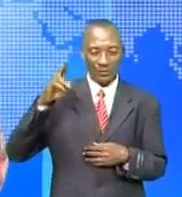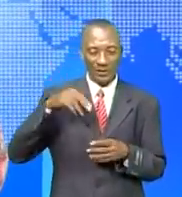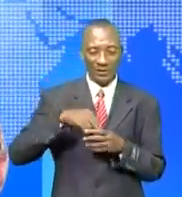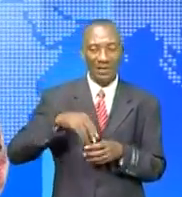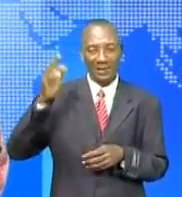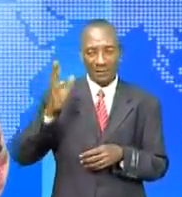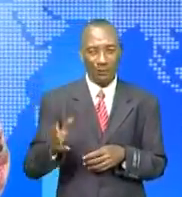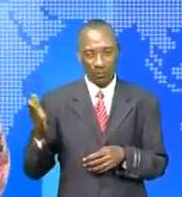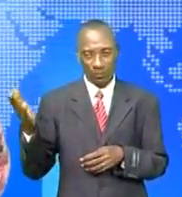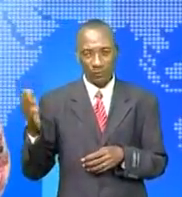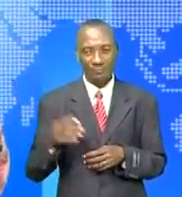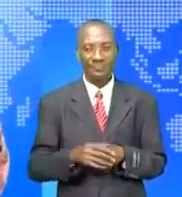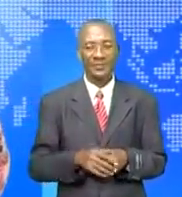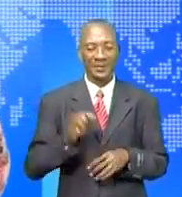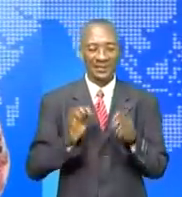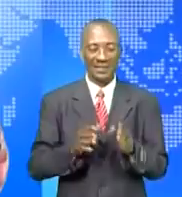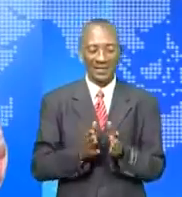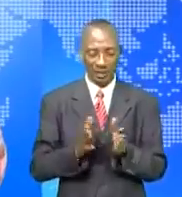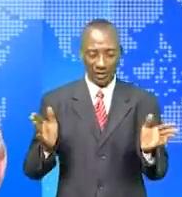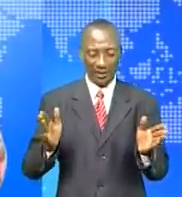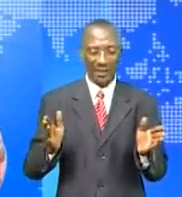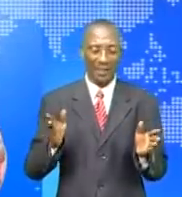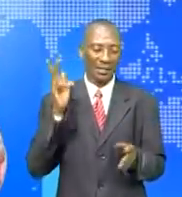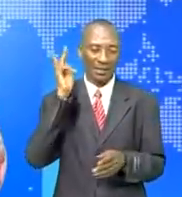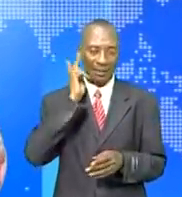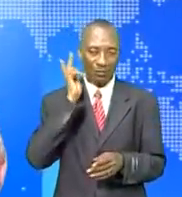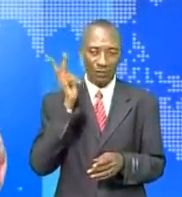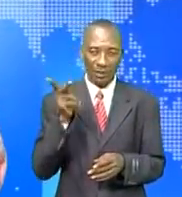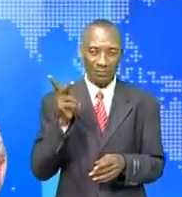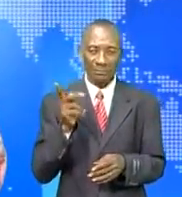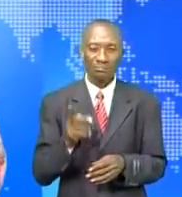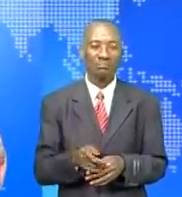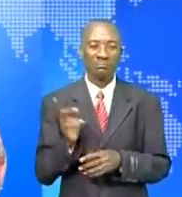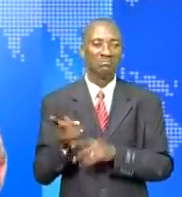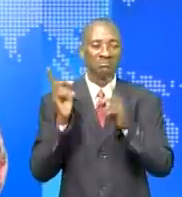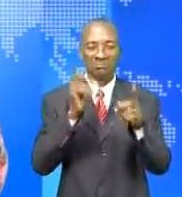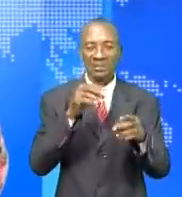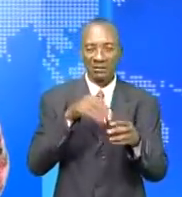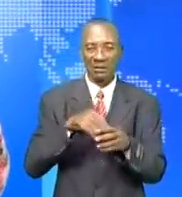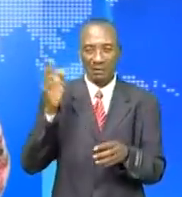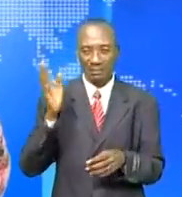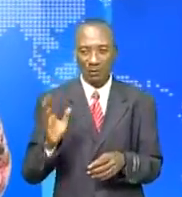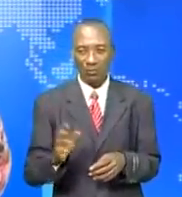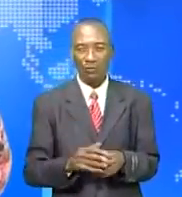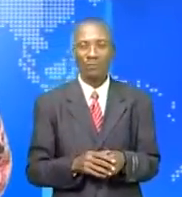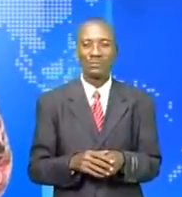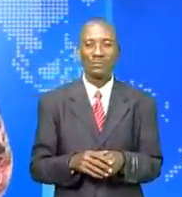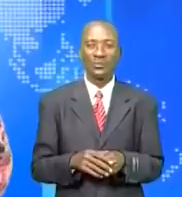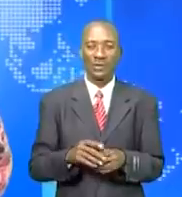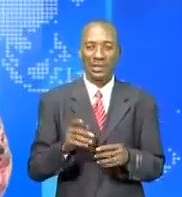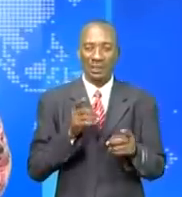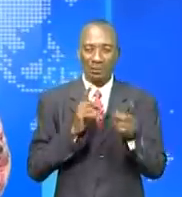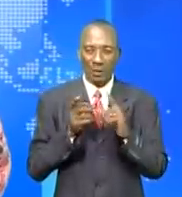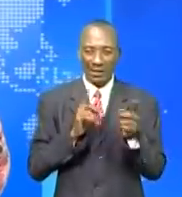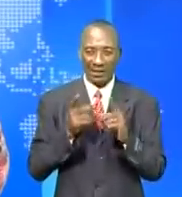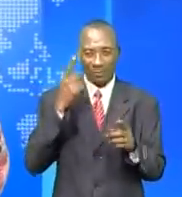secrétaire général de ces partis politiques était à Tchela avec les habitants pour la prise en charge du développement